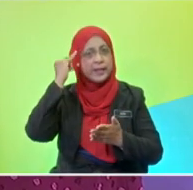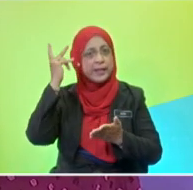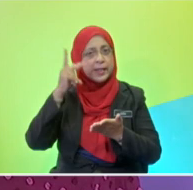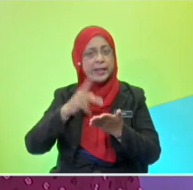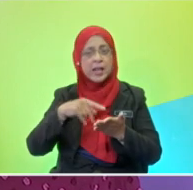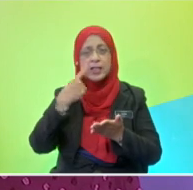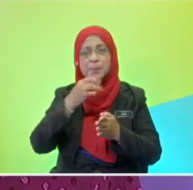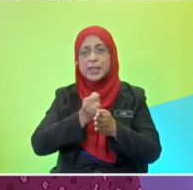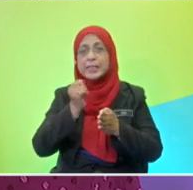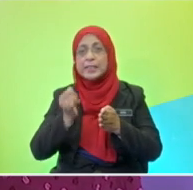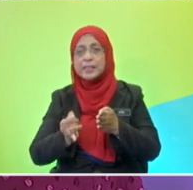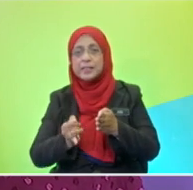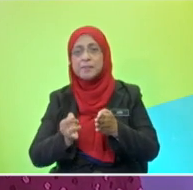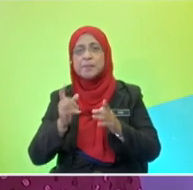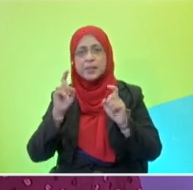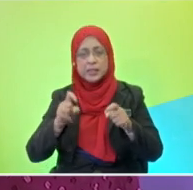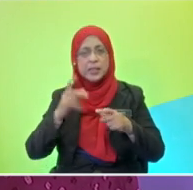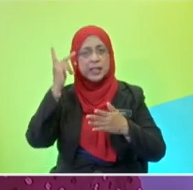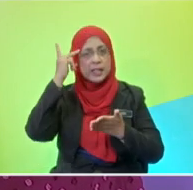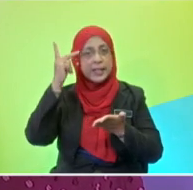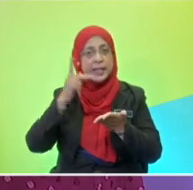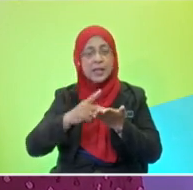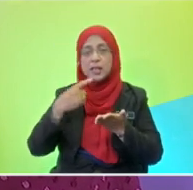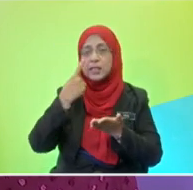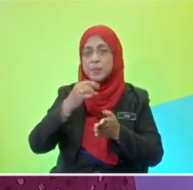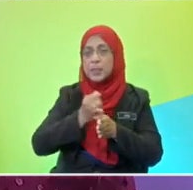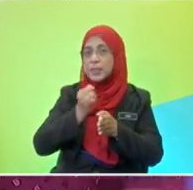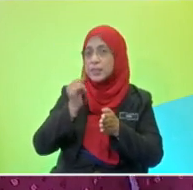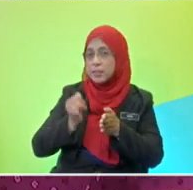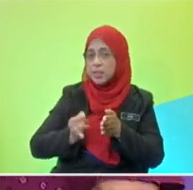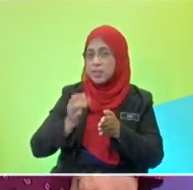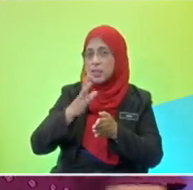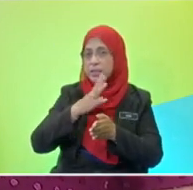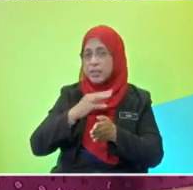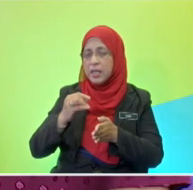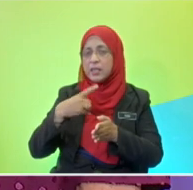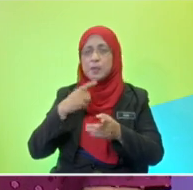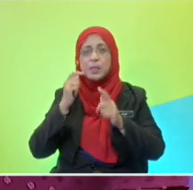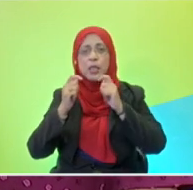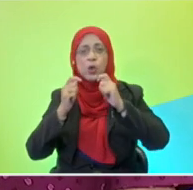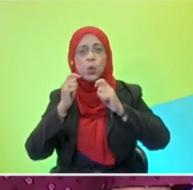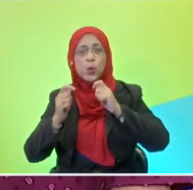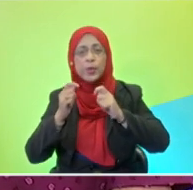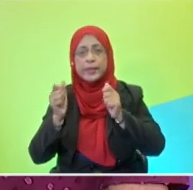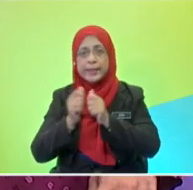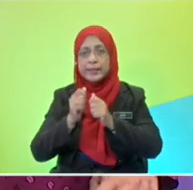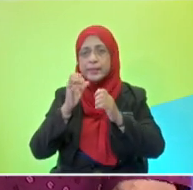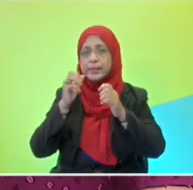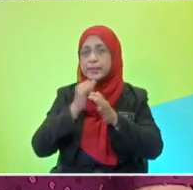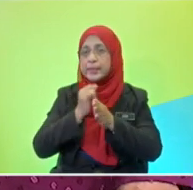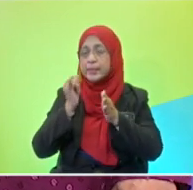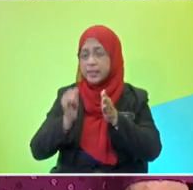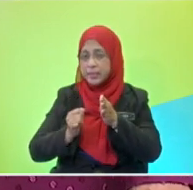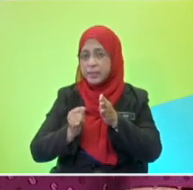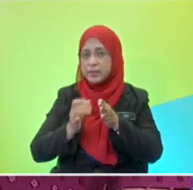Jiran masing-masing kena lah Kenal siapa Jiran kita pastikan kita dah bertegur sapa dengan giliran kita dan pastikan